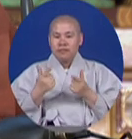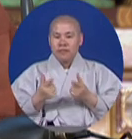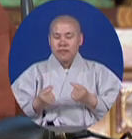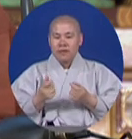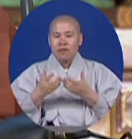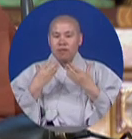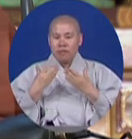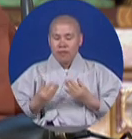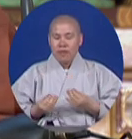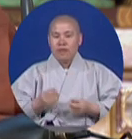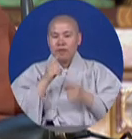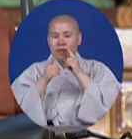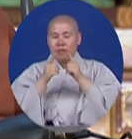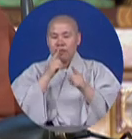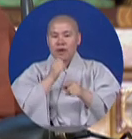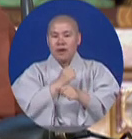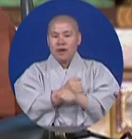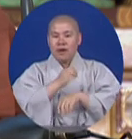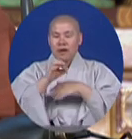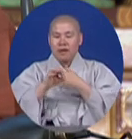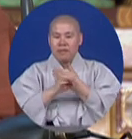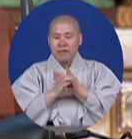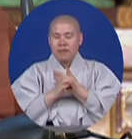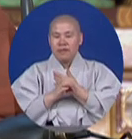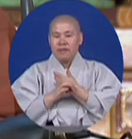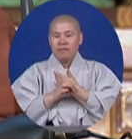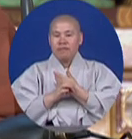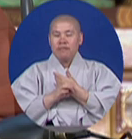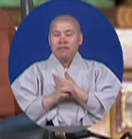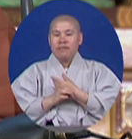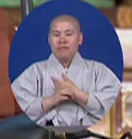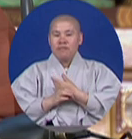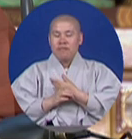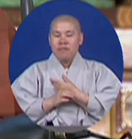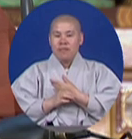비유로 이제 얘기를 하면 이런 겁니다.